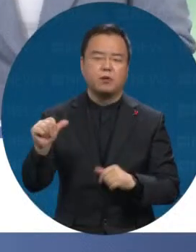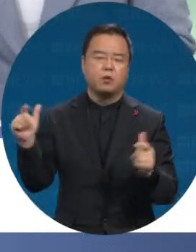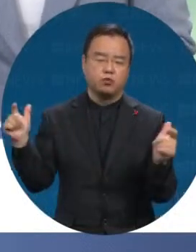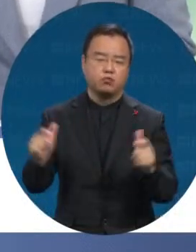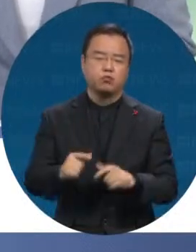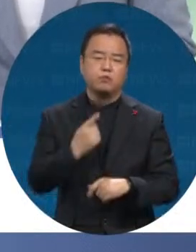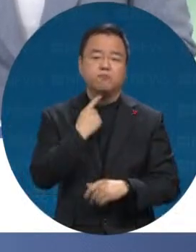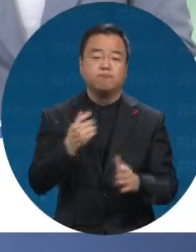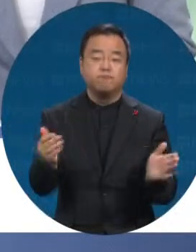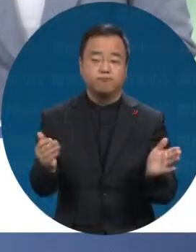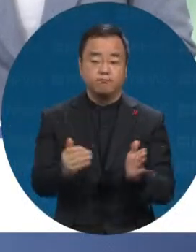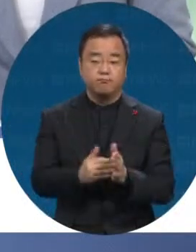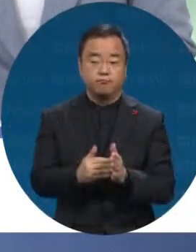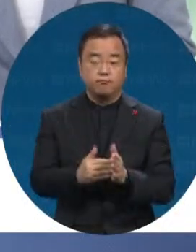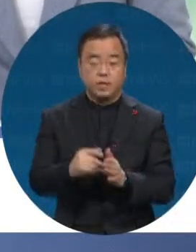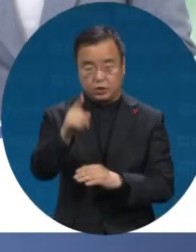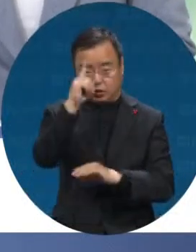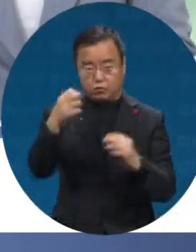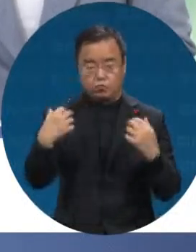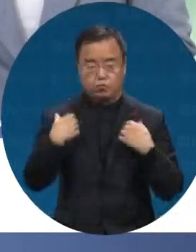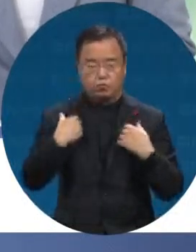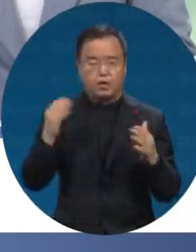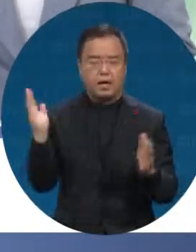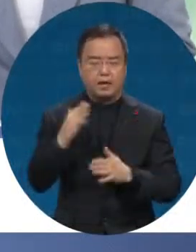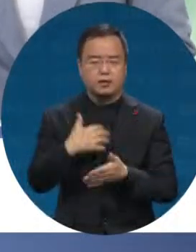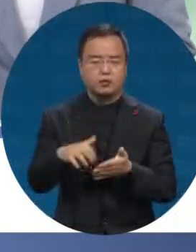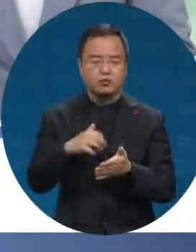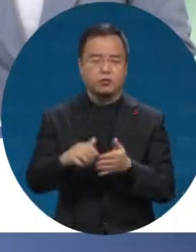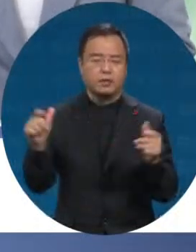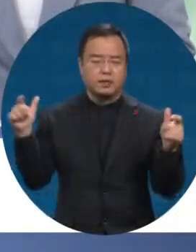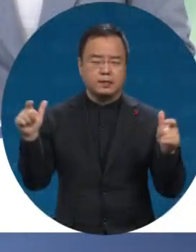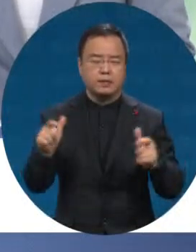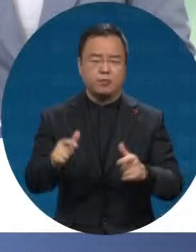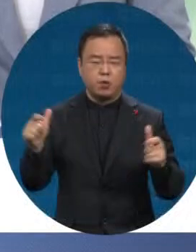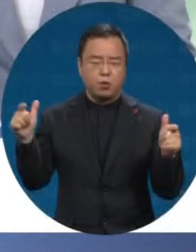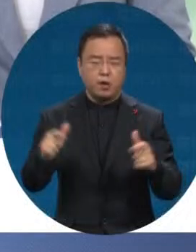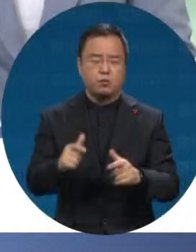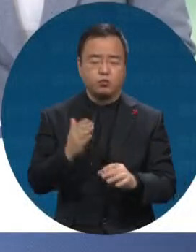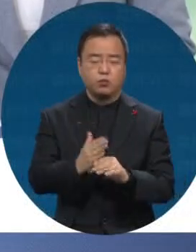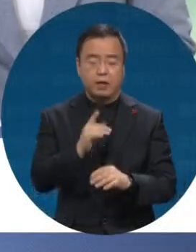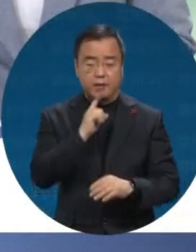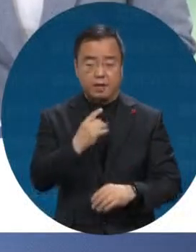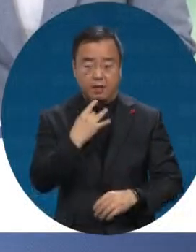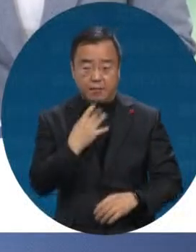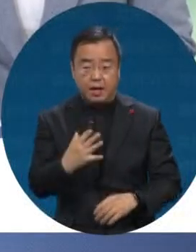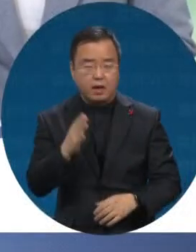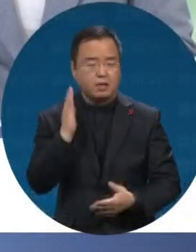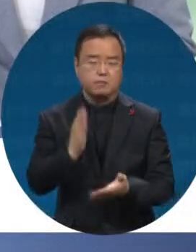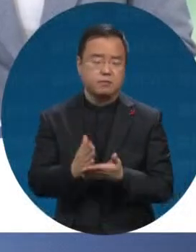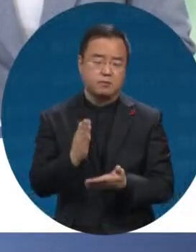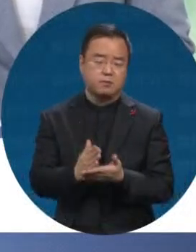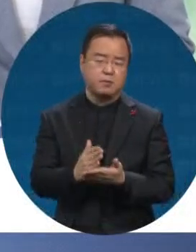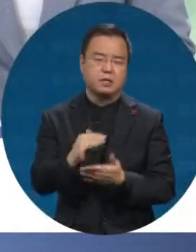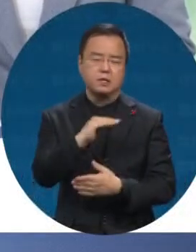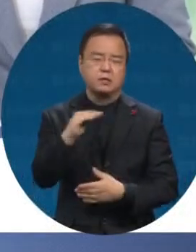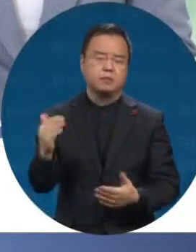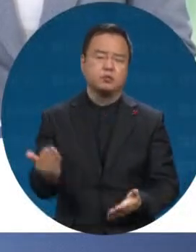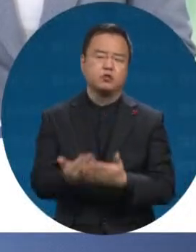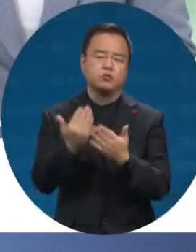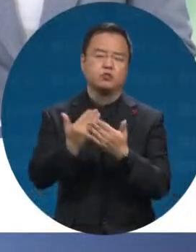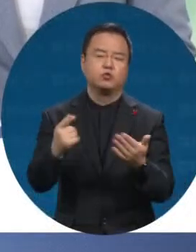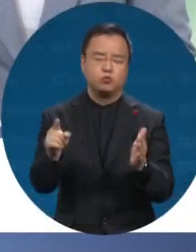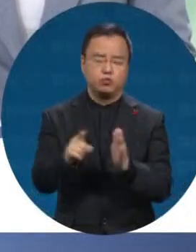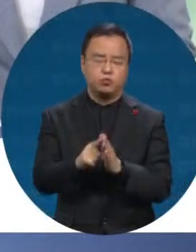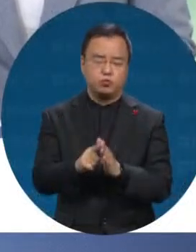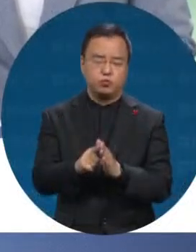했습니다 정부는 학력 인구 보건소 탓만 할 것이 아니라 교육의 질을 높이기 위한 진일보안 결단을 해야